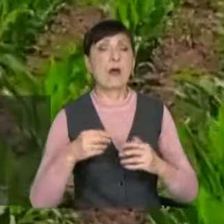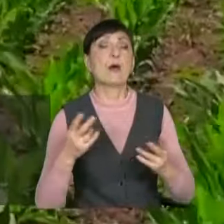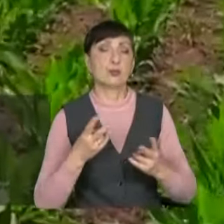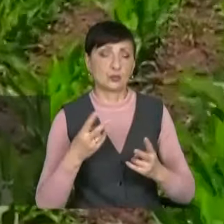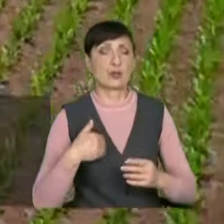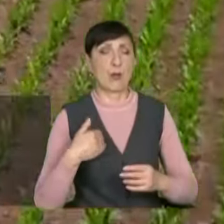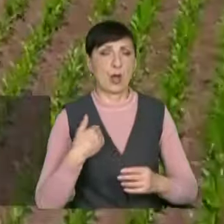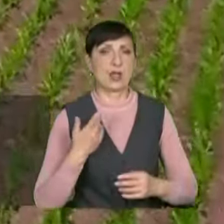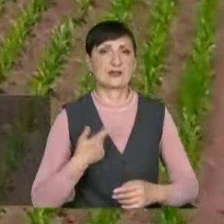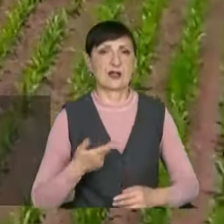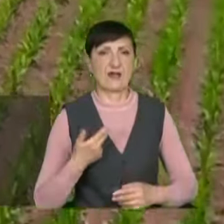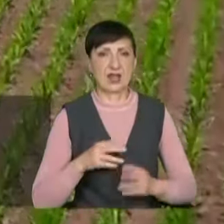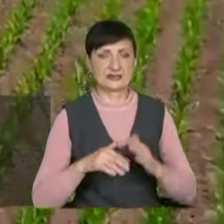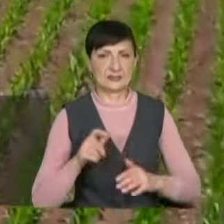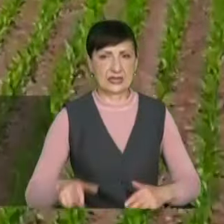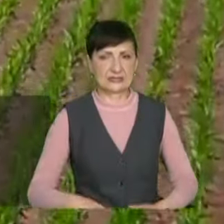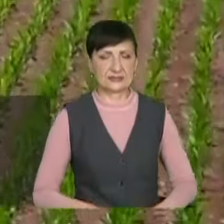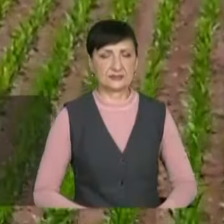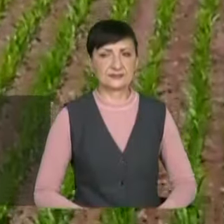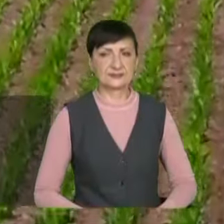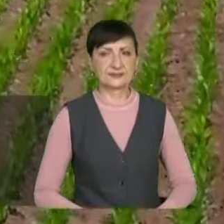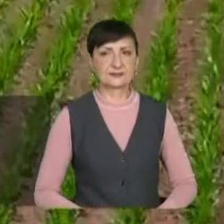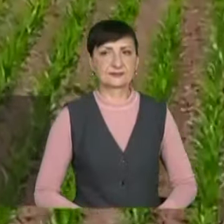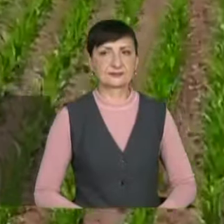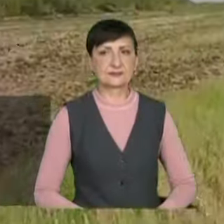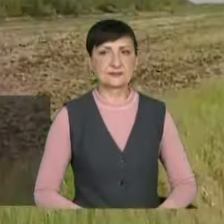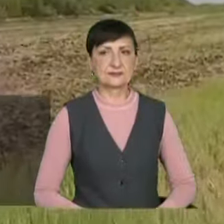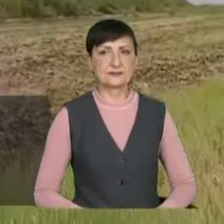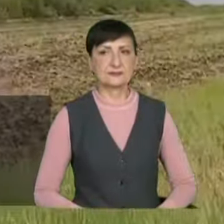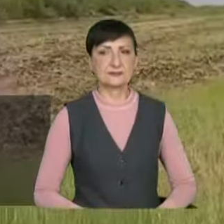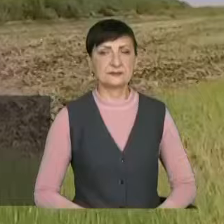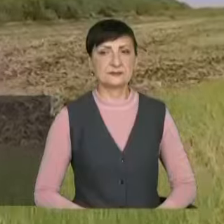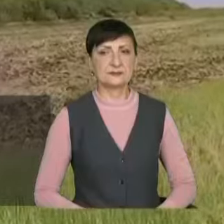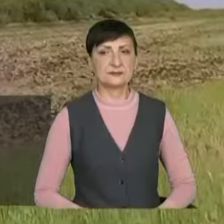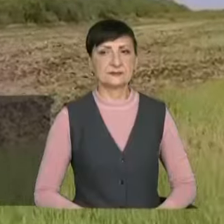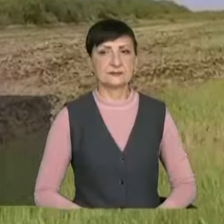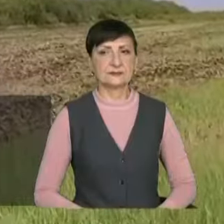аграриям, говорят специалисты. Далее Насипова, Данияр Умар, Дастан Темирбекулы, телеканал Алматы, Астана.